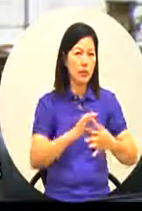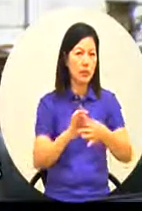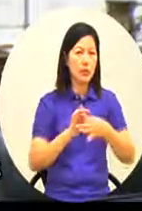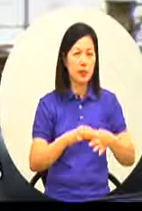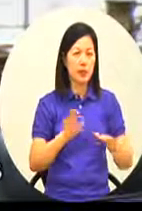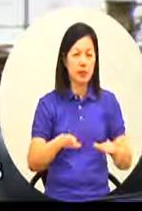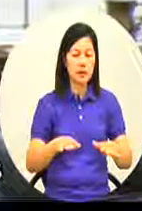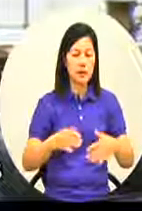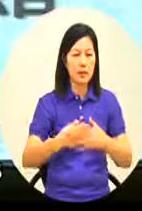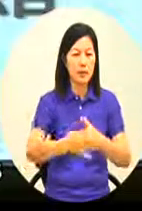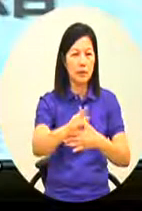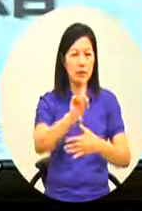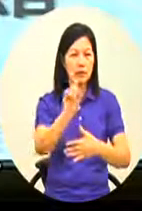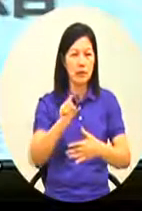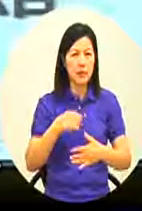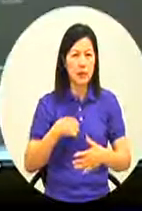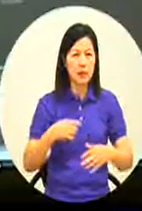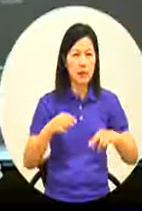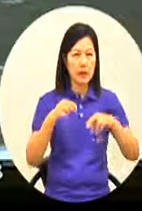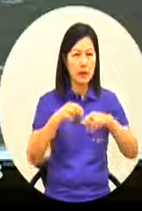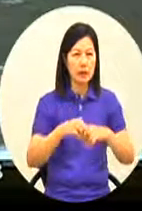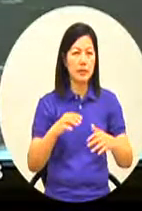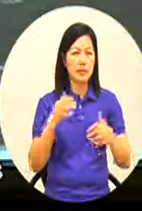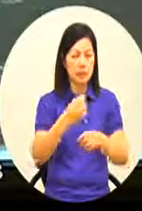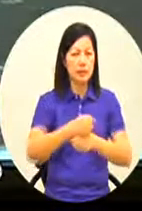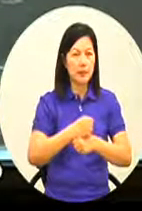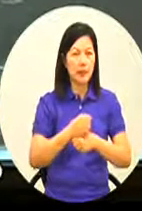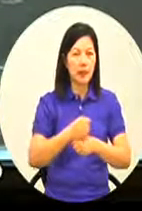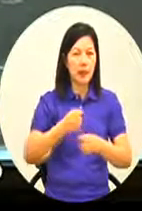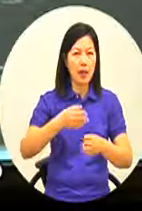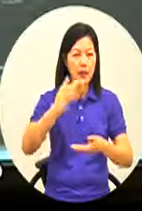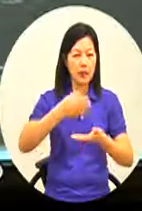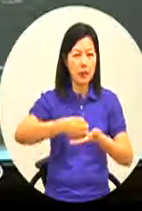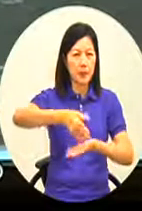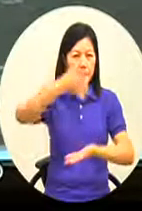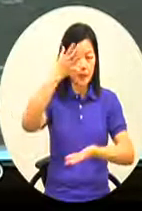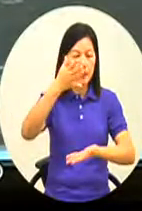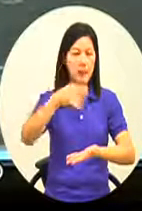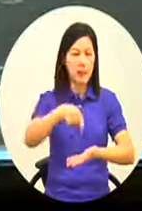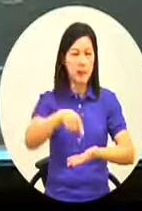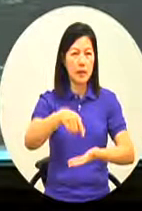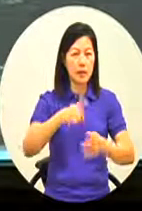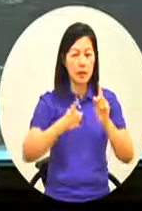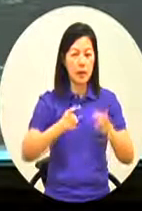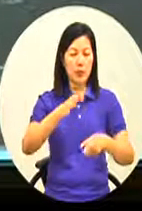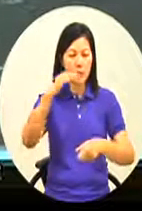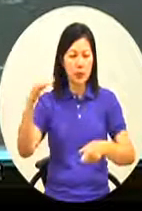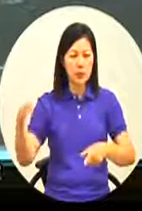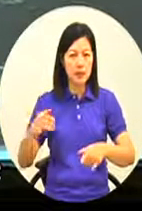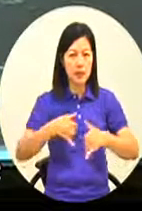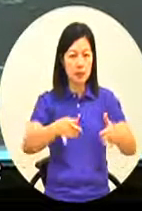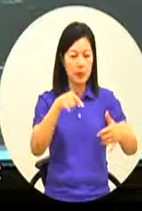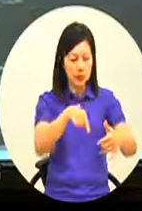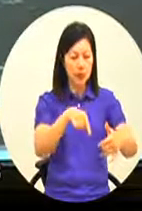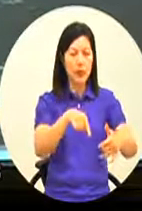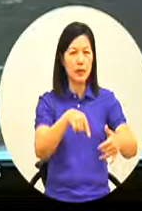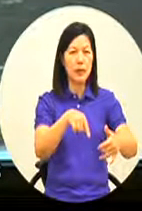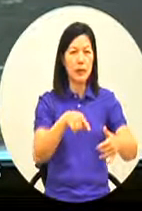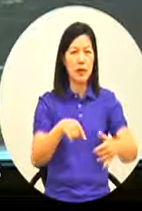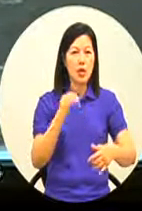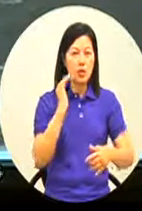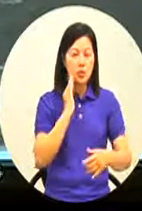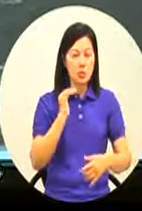进度。第一个是金马宾馆，金马宾馆也在我们古山路那边，那我想这是过去如果在台湾